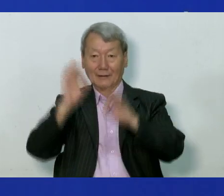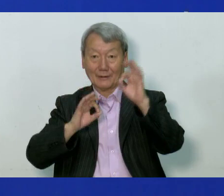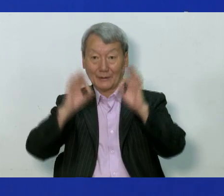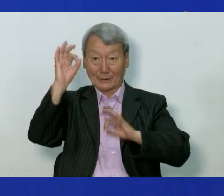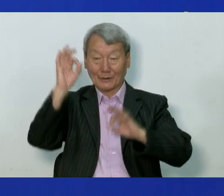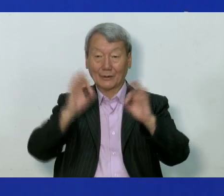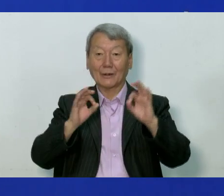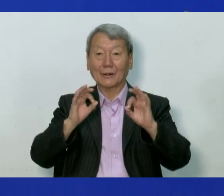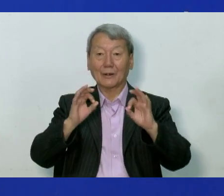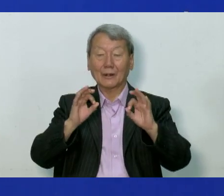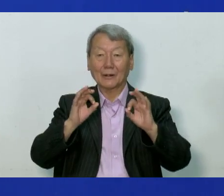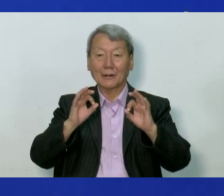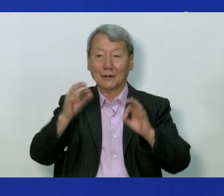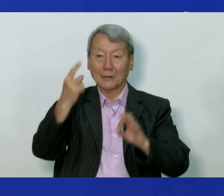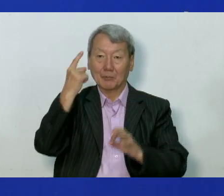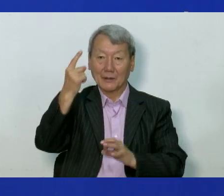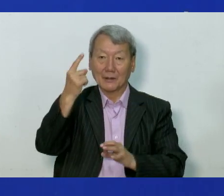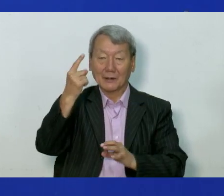чени